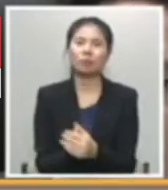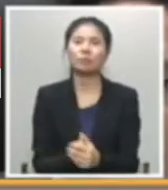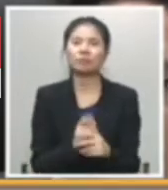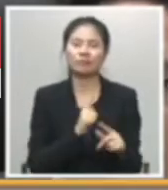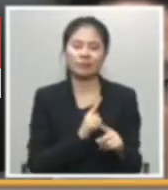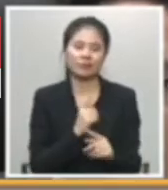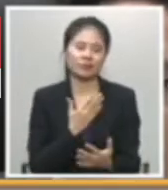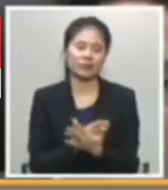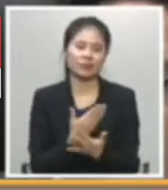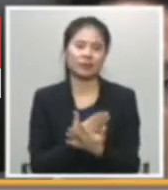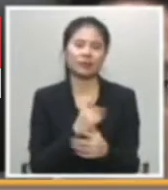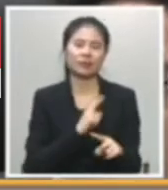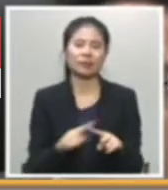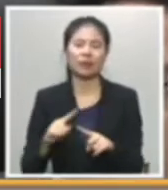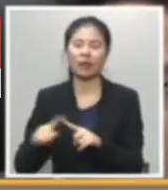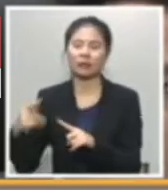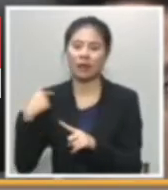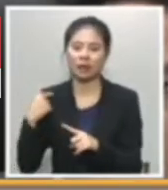ธานครับ